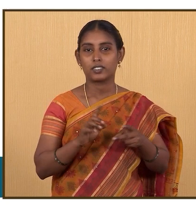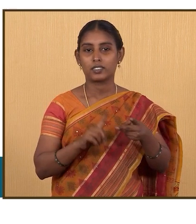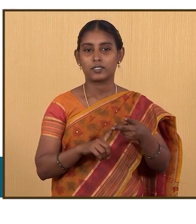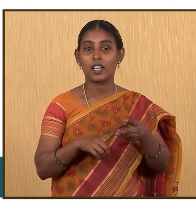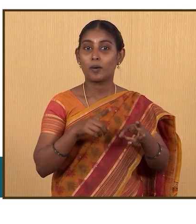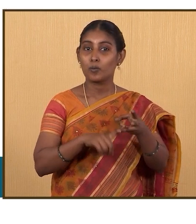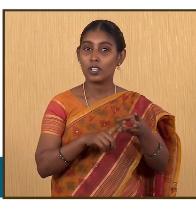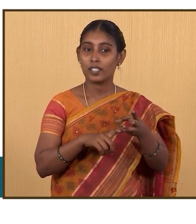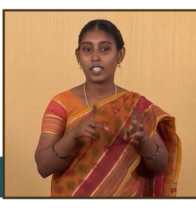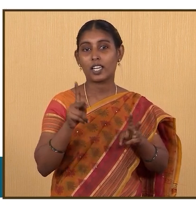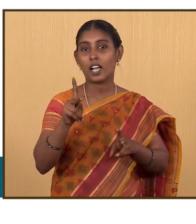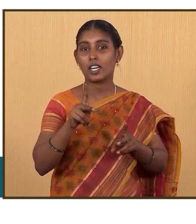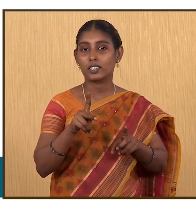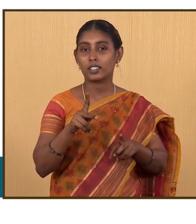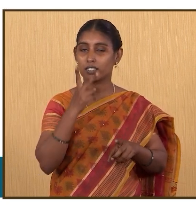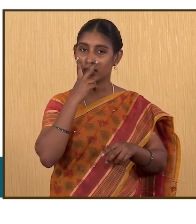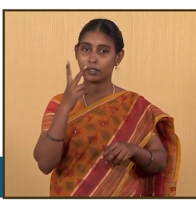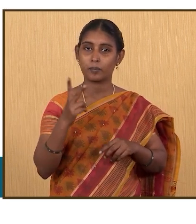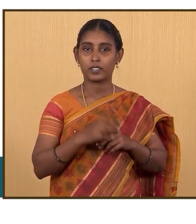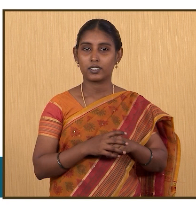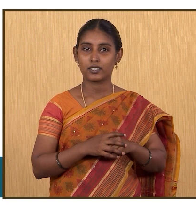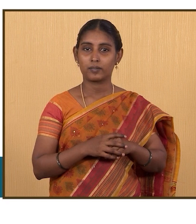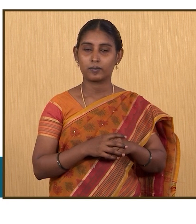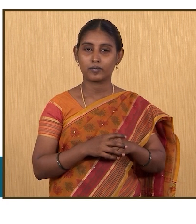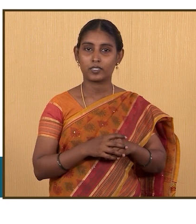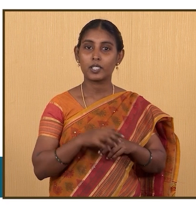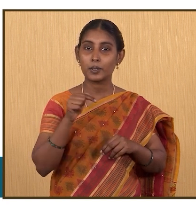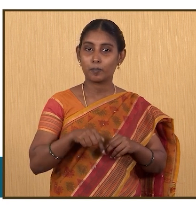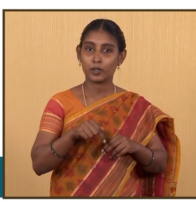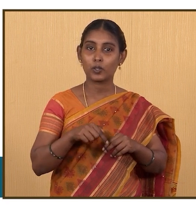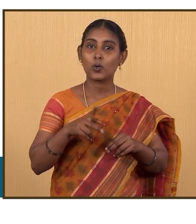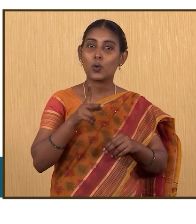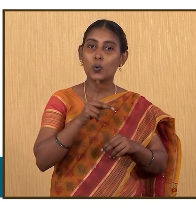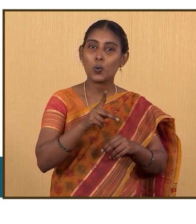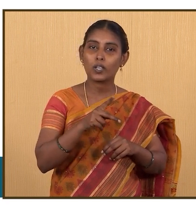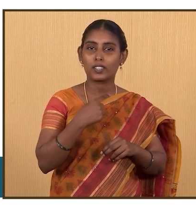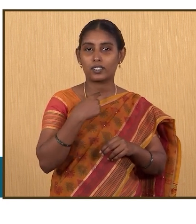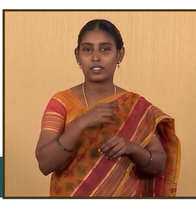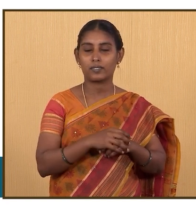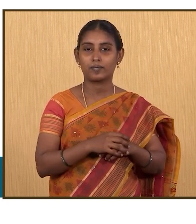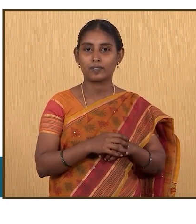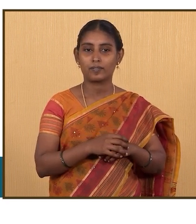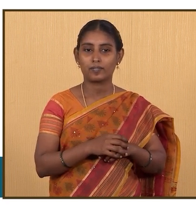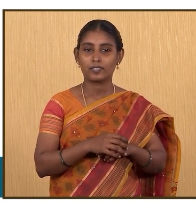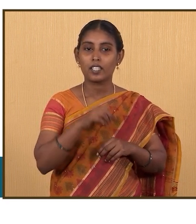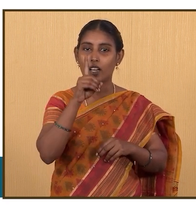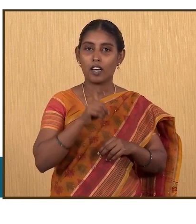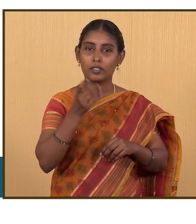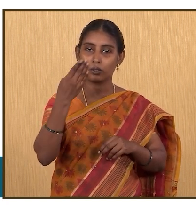போகிறது அடுத்து கல்கத்தா. கல்கத்தா அப்படிங்கிறது இப்போ இருக்கக்கூடிய கொல்கத்தா.